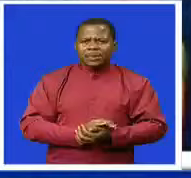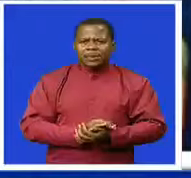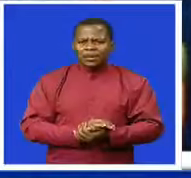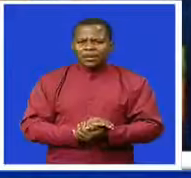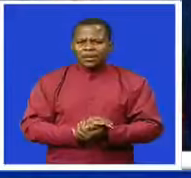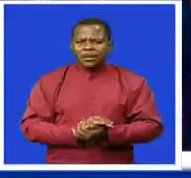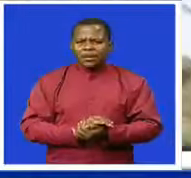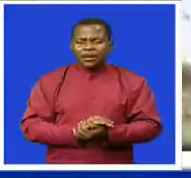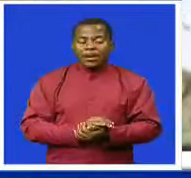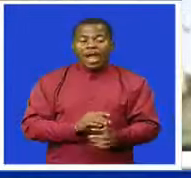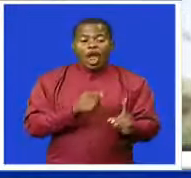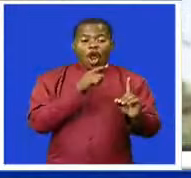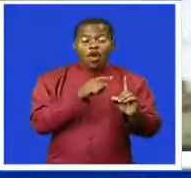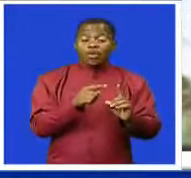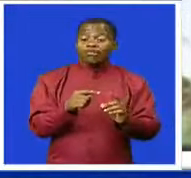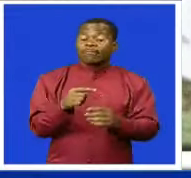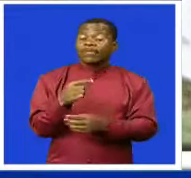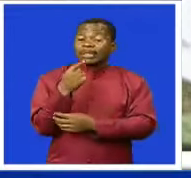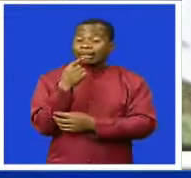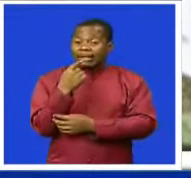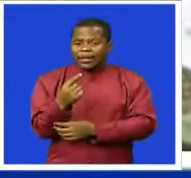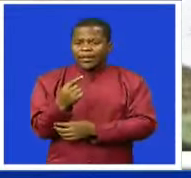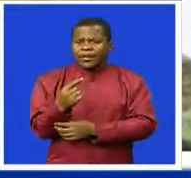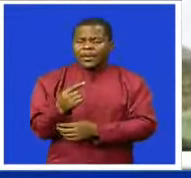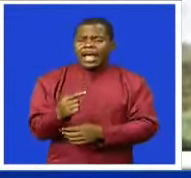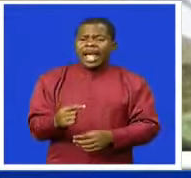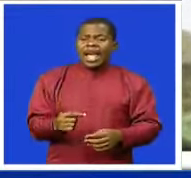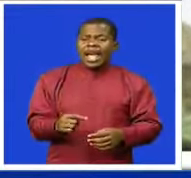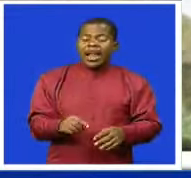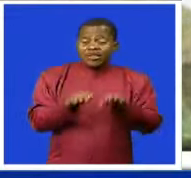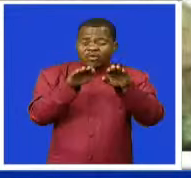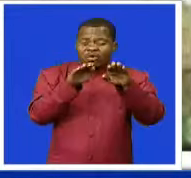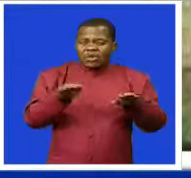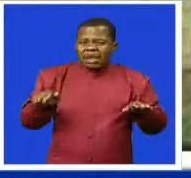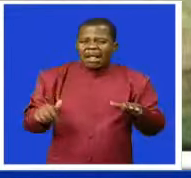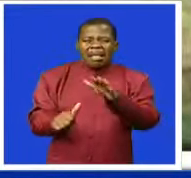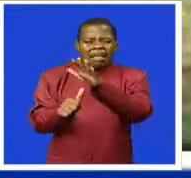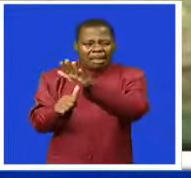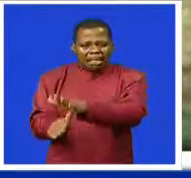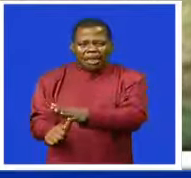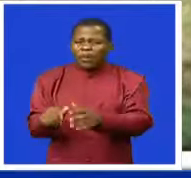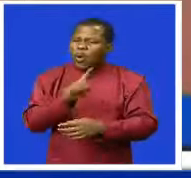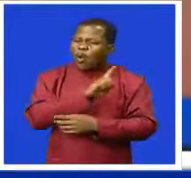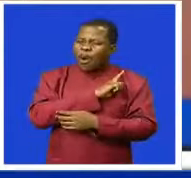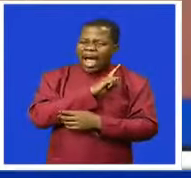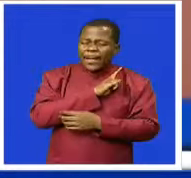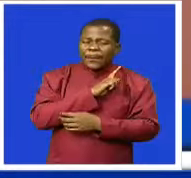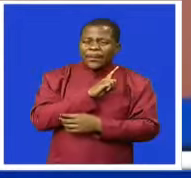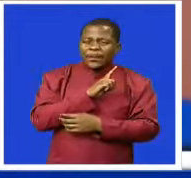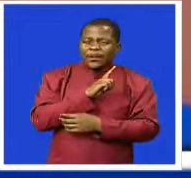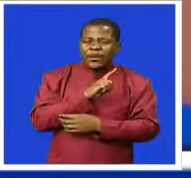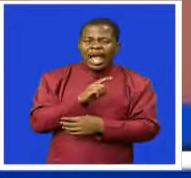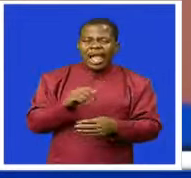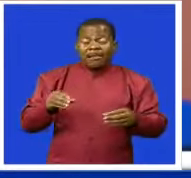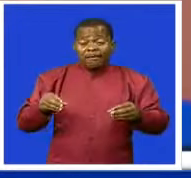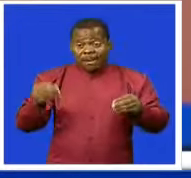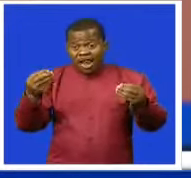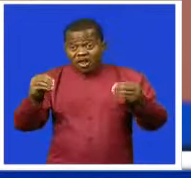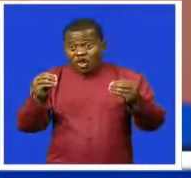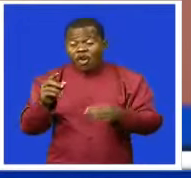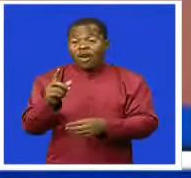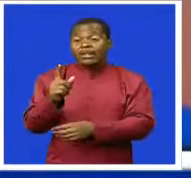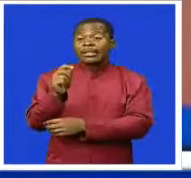njengoba lesikolwa sisemakhaya lapho umsakado ungafinyeleli kahle khona Hypatia's Melane